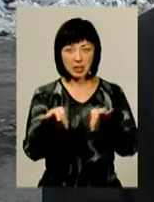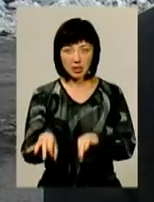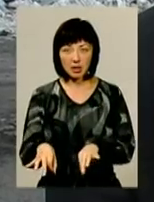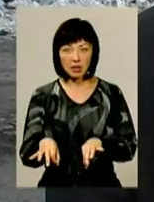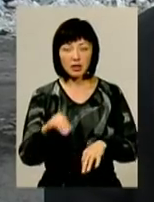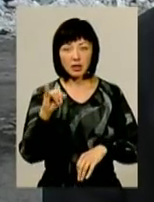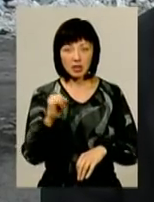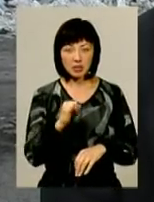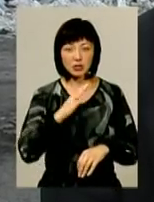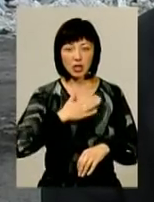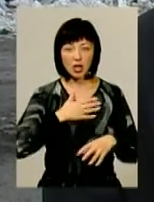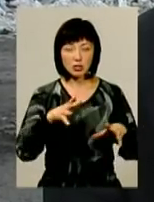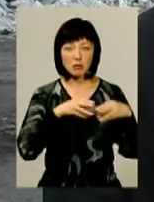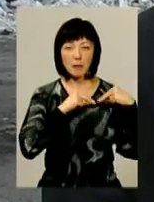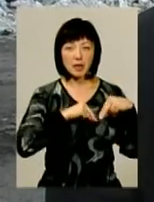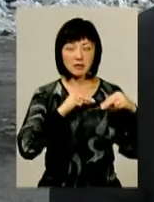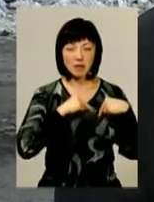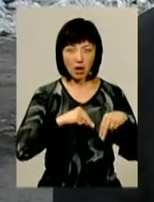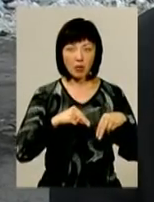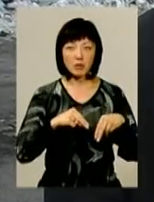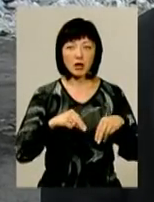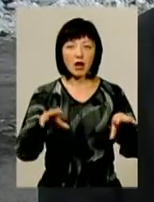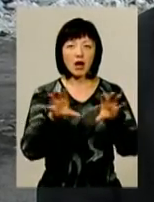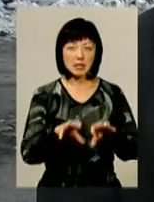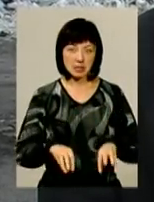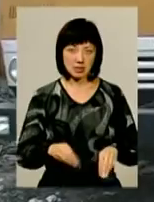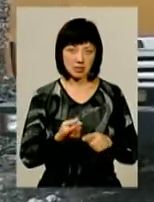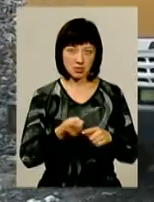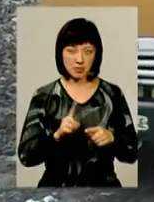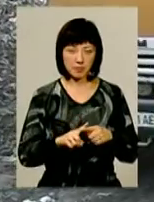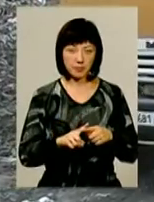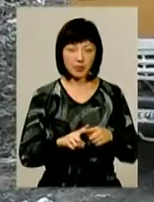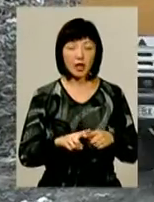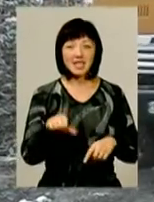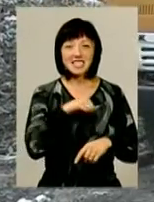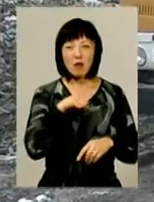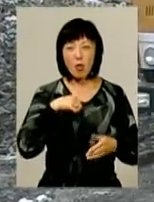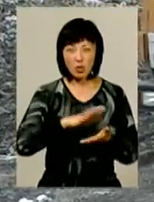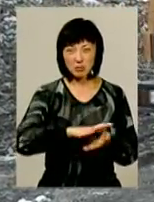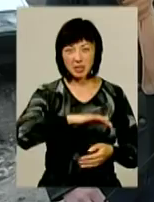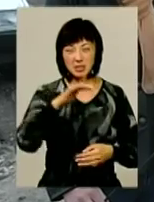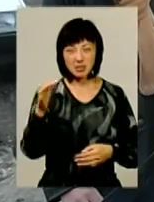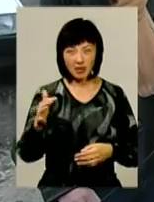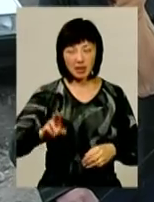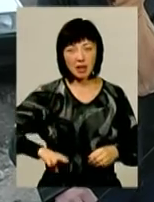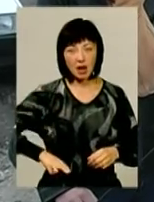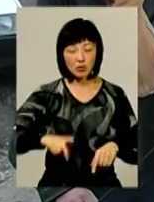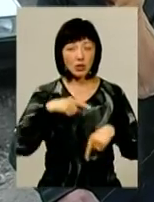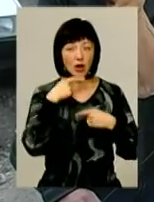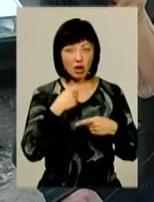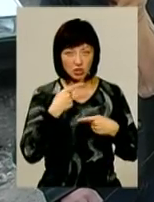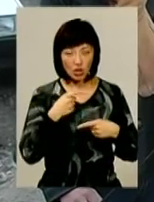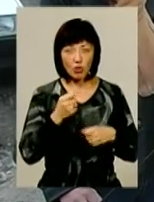охорона, і з нашими працівниками вони вже догасили цю пожежу. Що ж до самого сміттєзвалища, Владислав Кривенчук